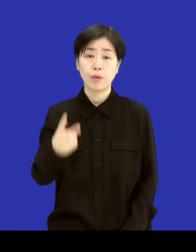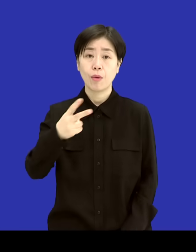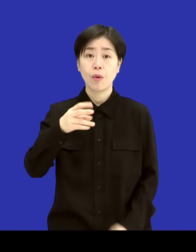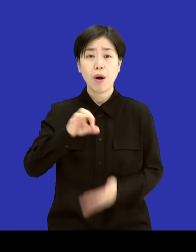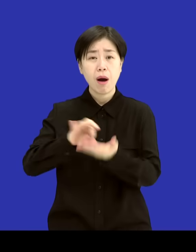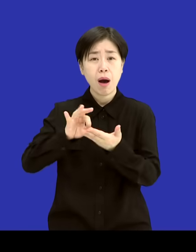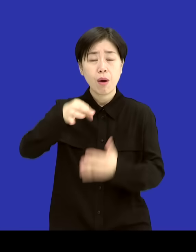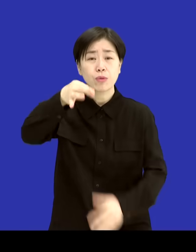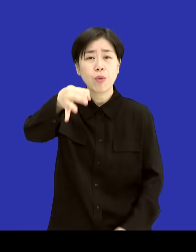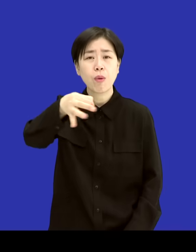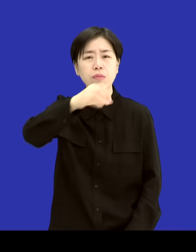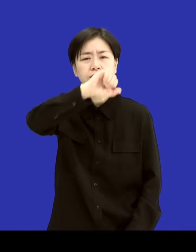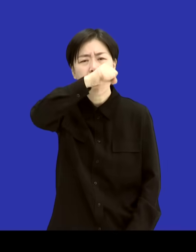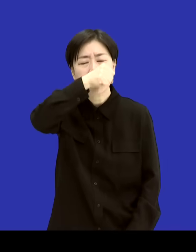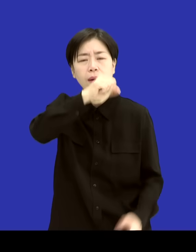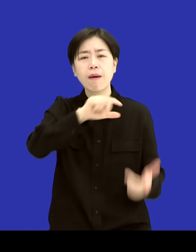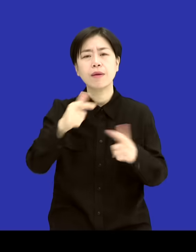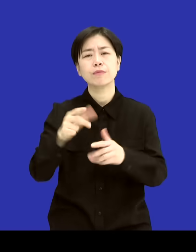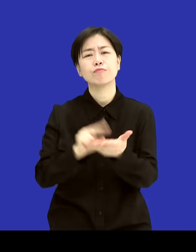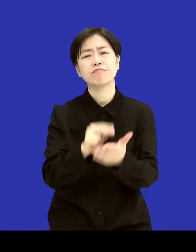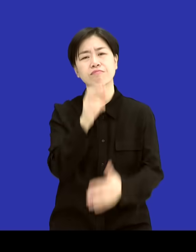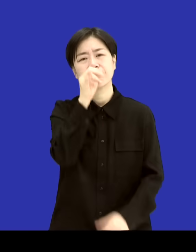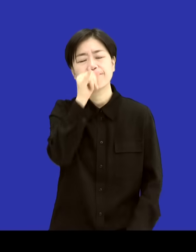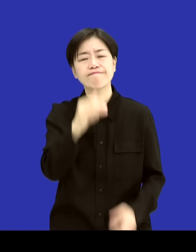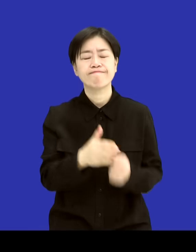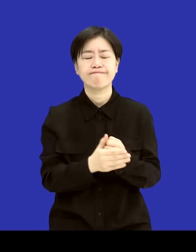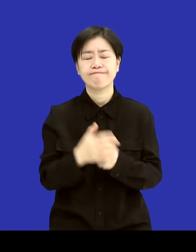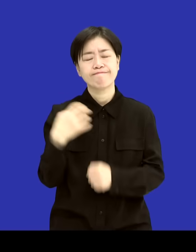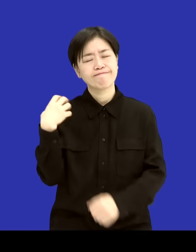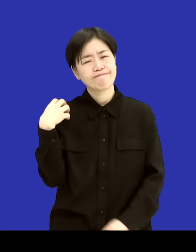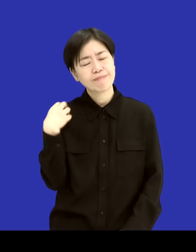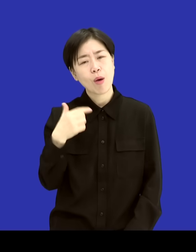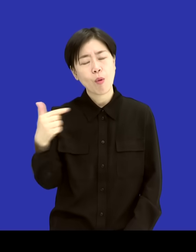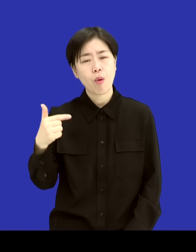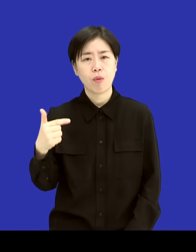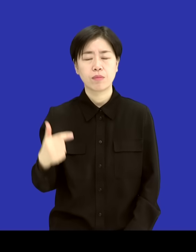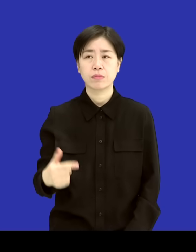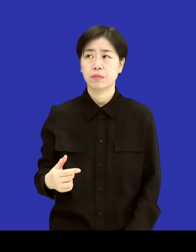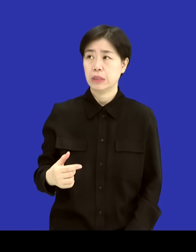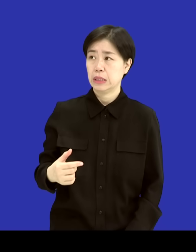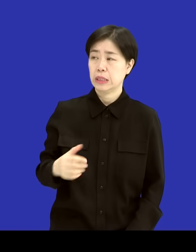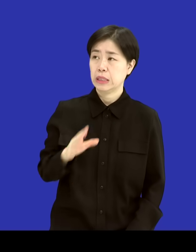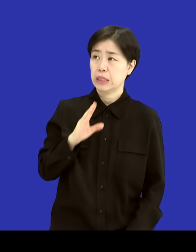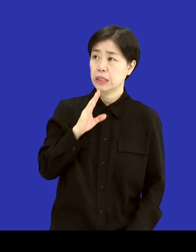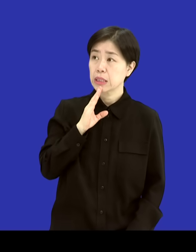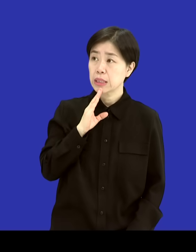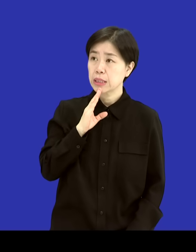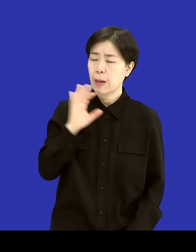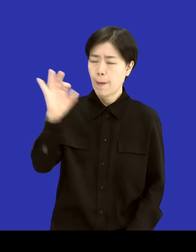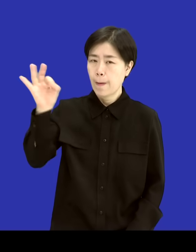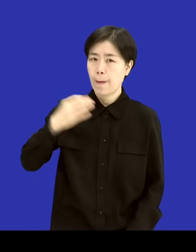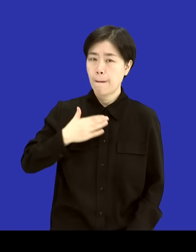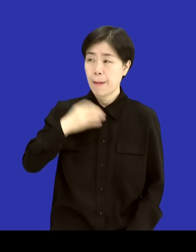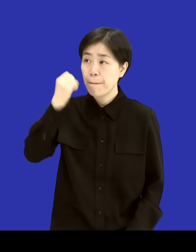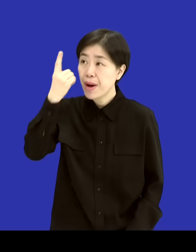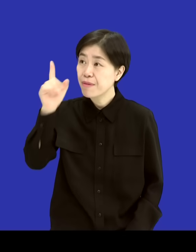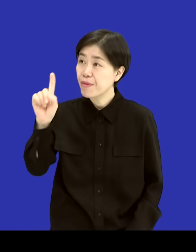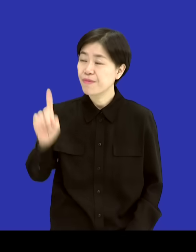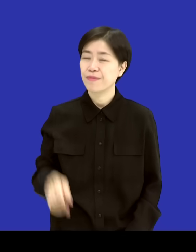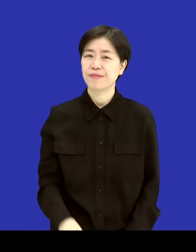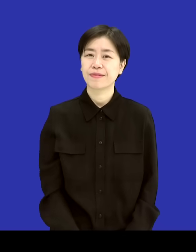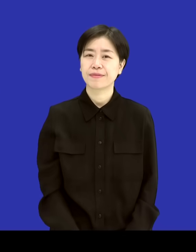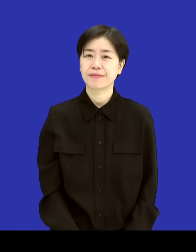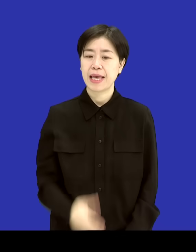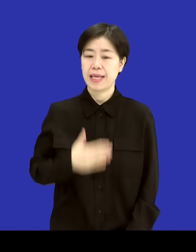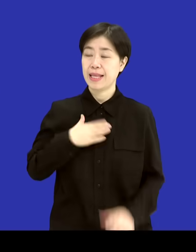들어가는데 좀 자신이 없다 부모님께서 그러신 거예요. 그래서 제가 그냥 좀 딜을 했어요. 네. 그러니까